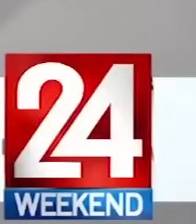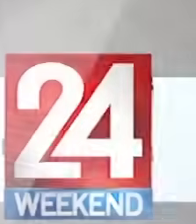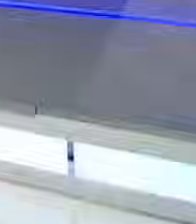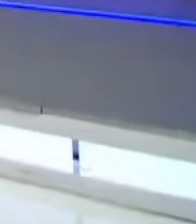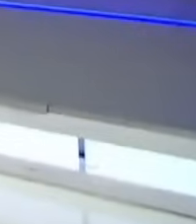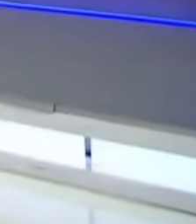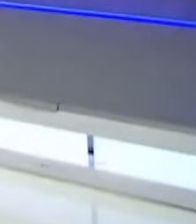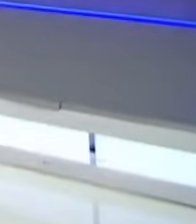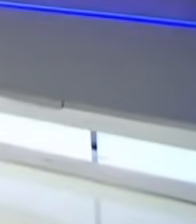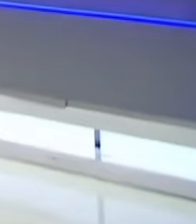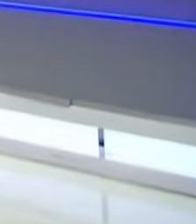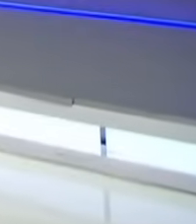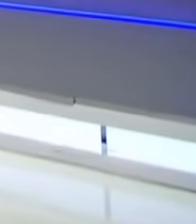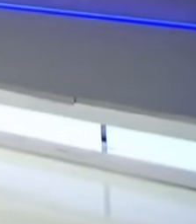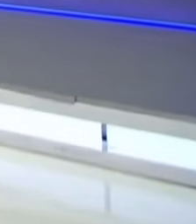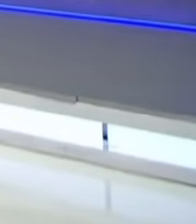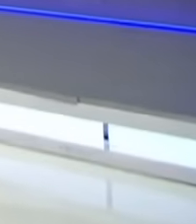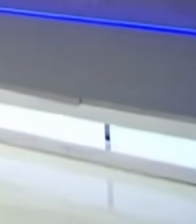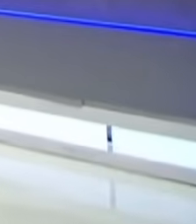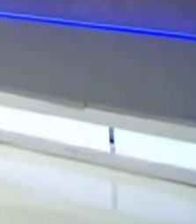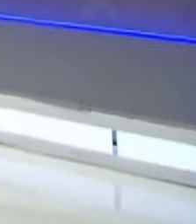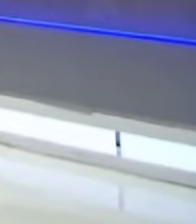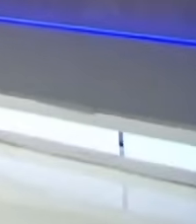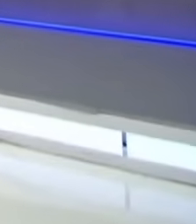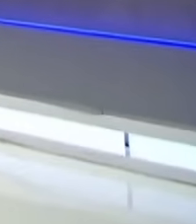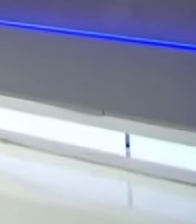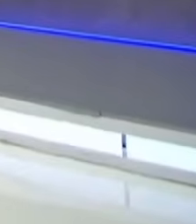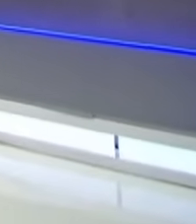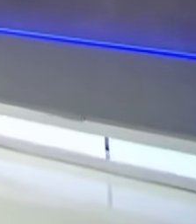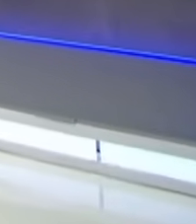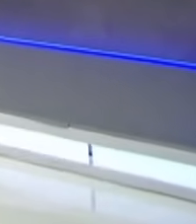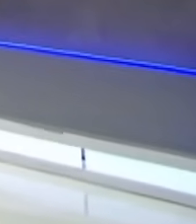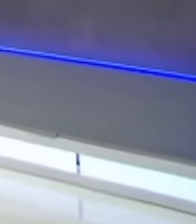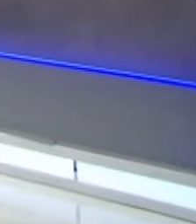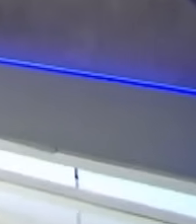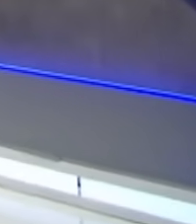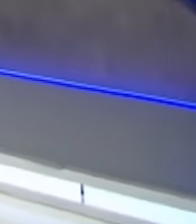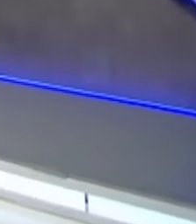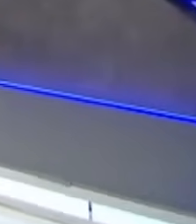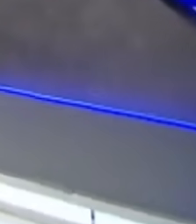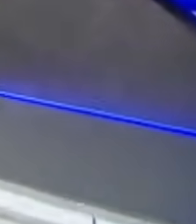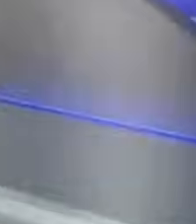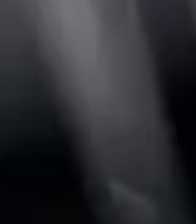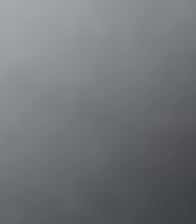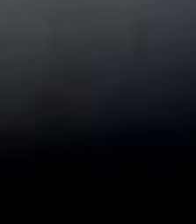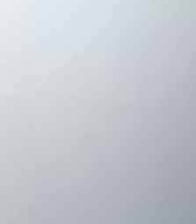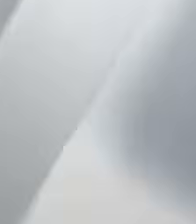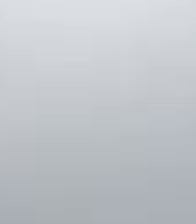malambing? Walang patirang pagtutok dito sa 24 Horas Weekend.